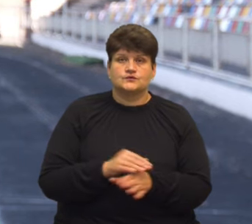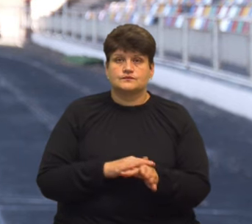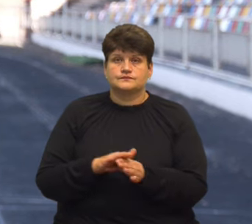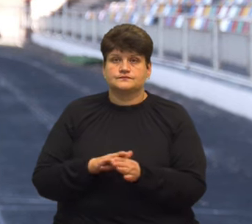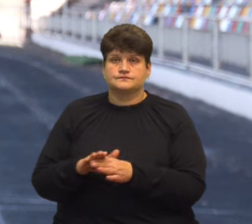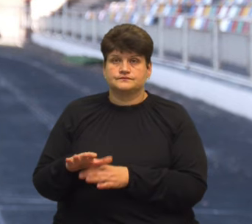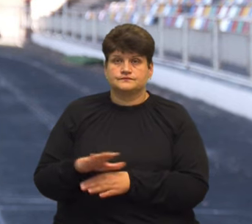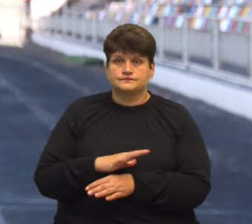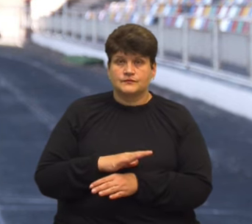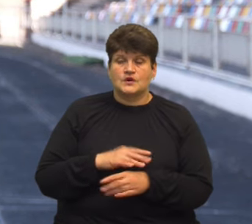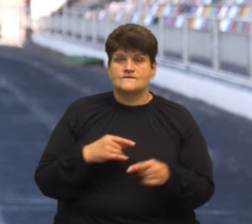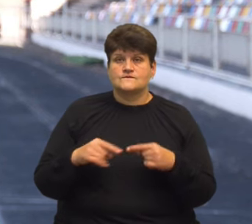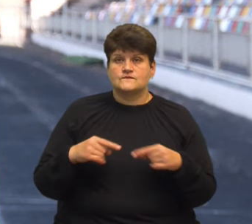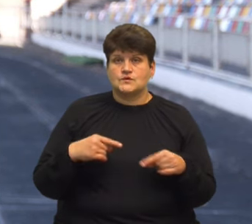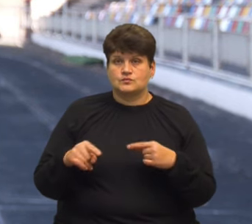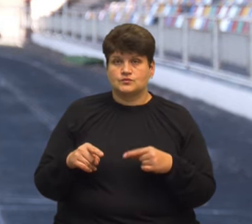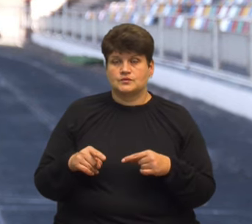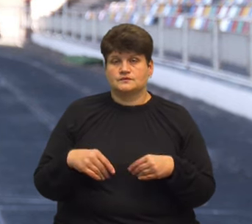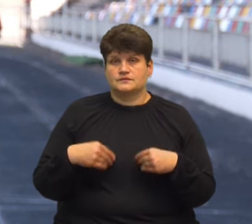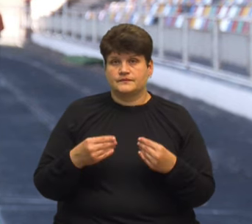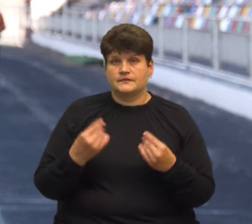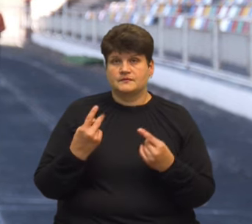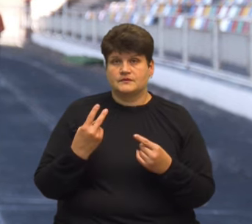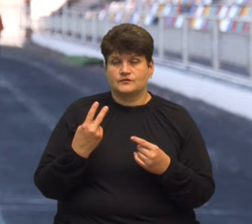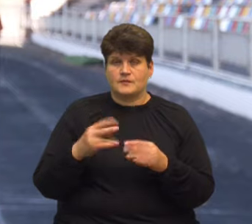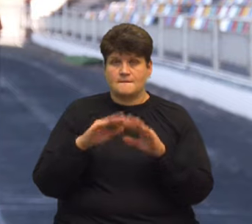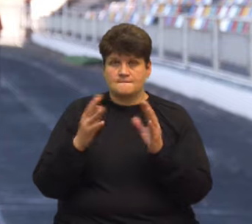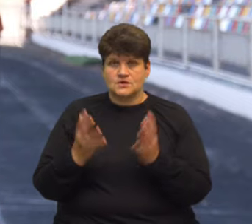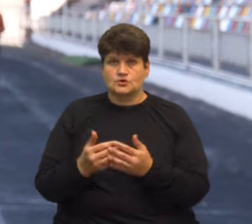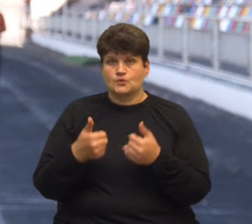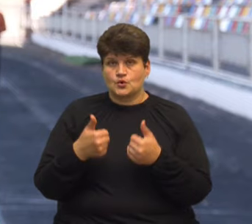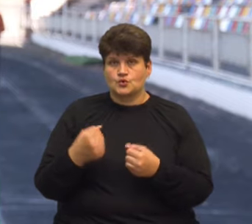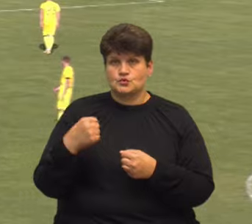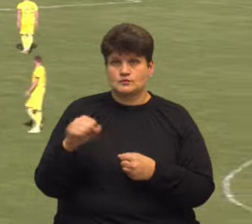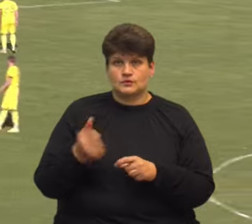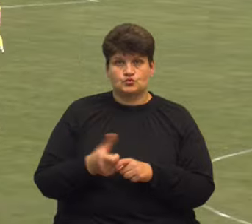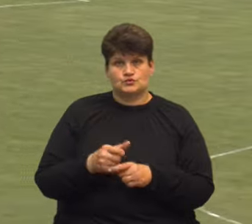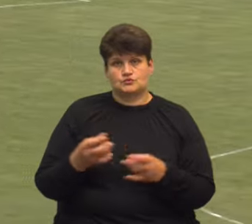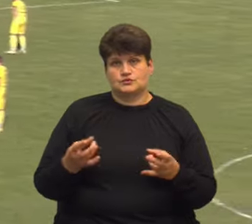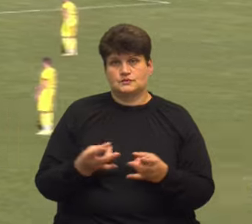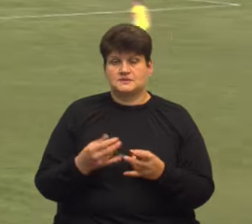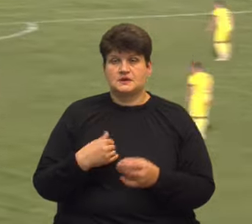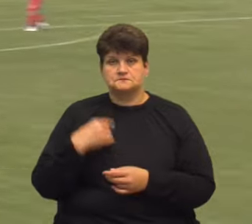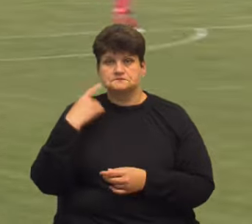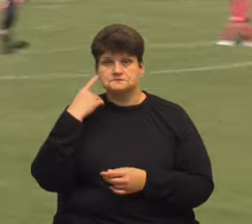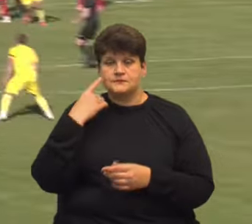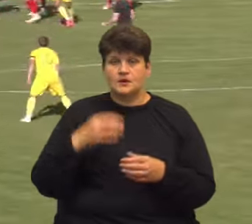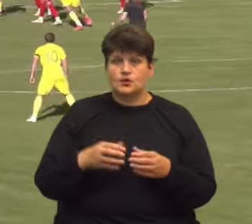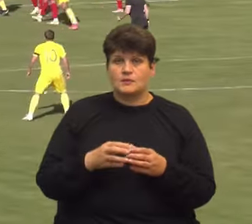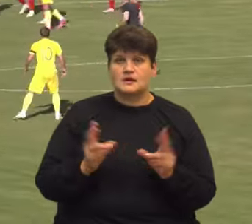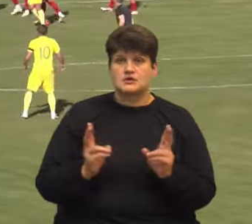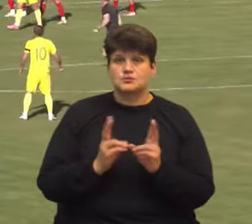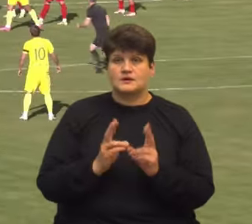зробили, і футбол винагородив нас 2 м'ячами, і хорошою перемогою, і дуже потрібною нам. Думаю, і команда суперників не